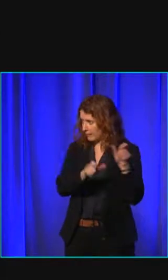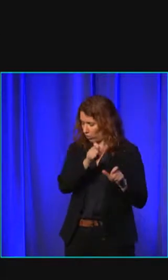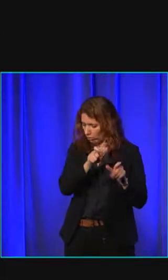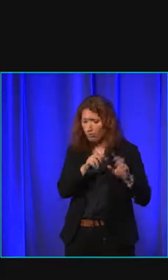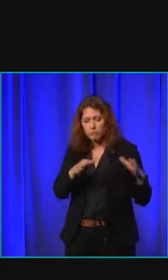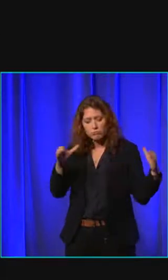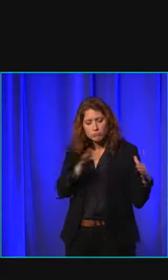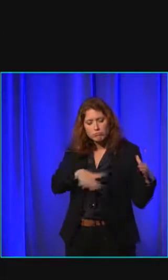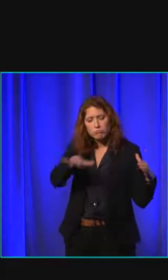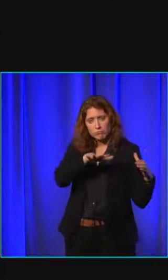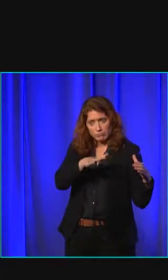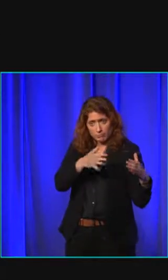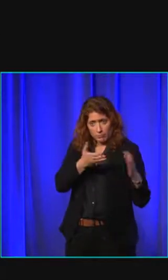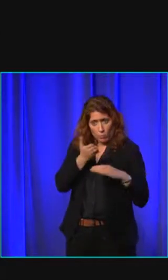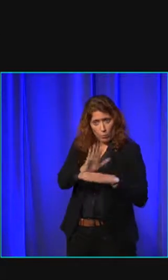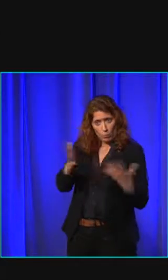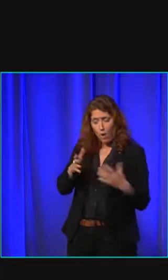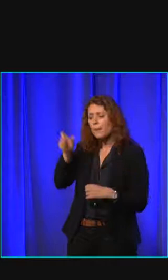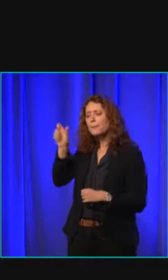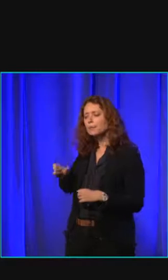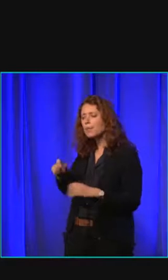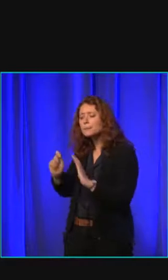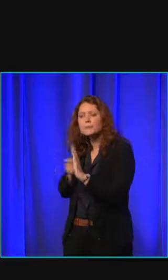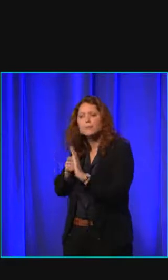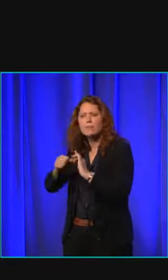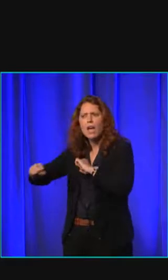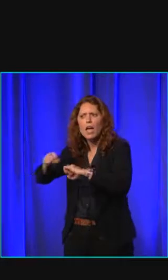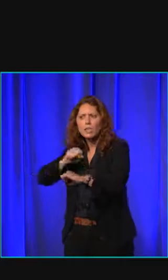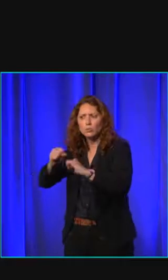vous voyez, vous la reconnaissez, cette jeune fille, quand on